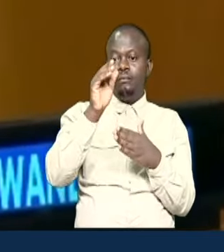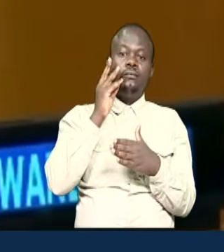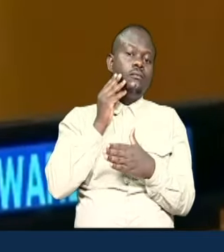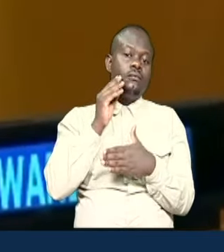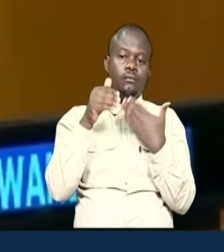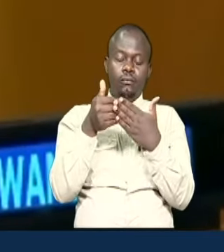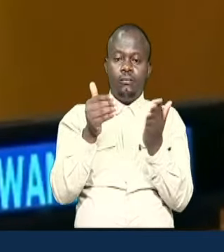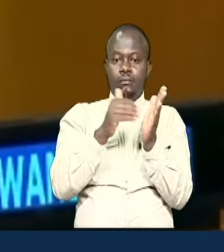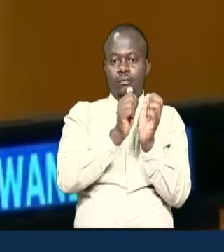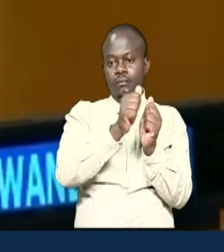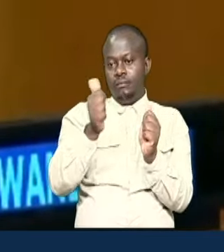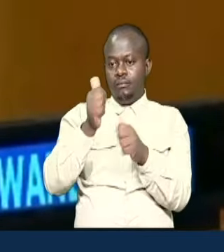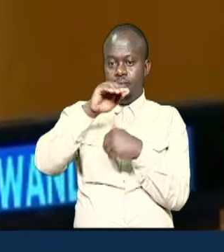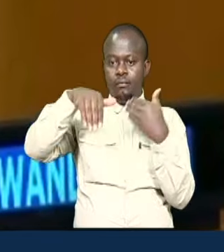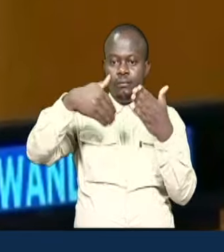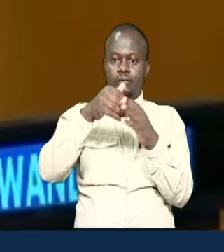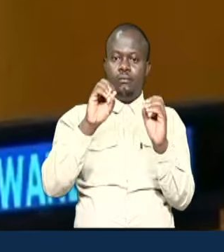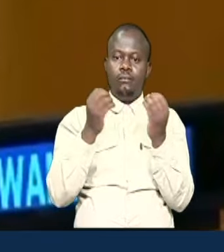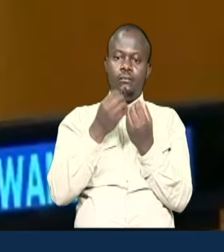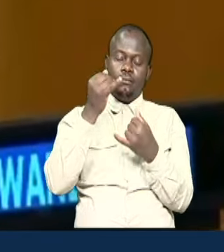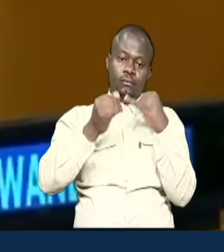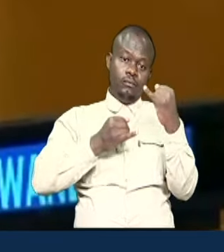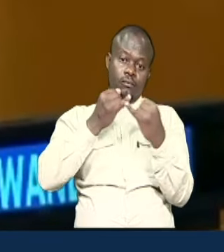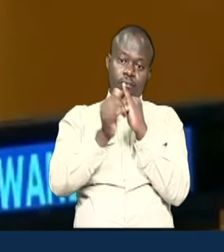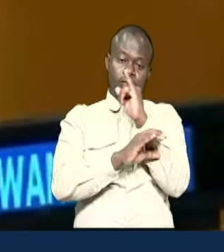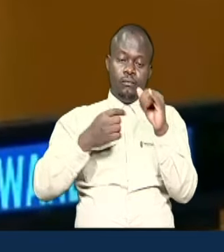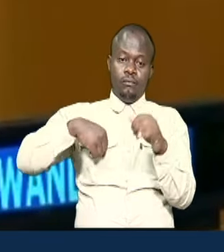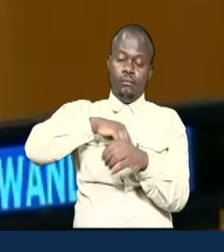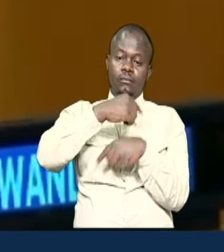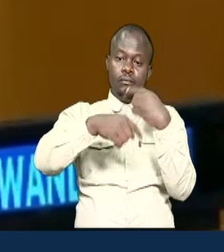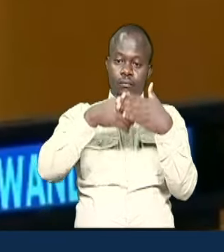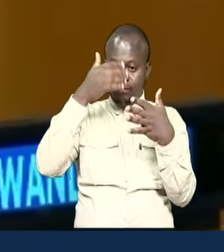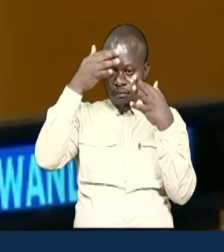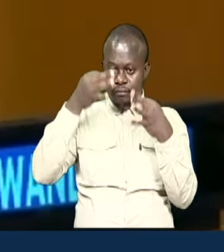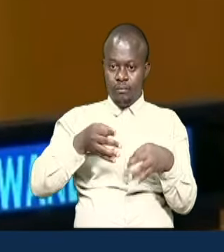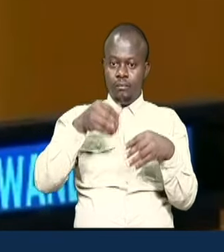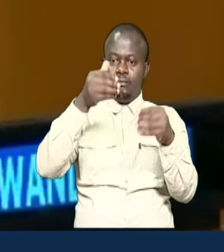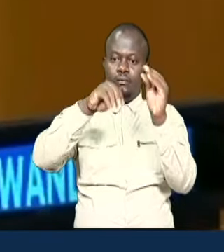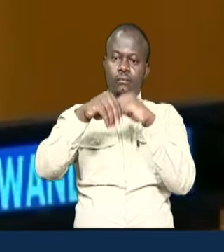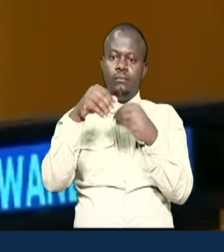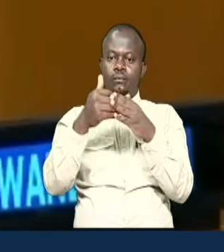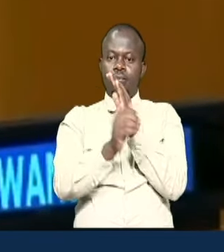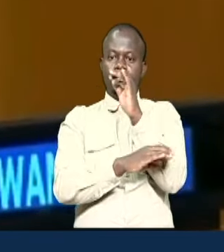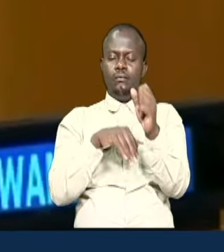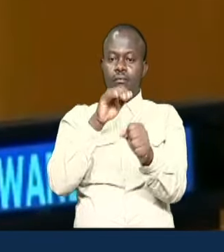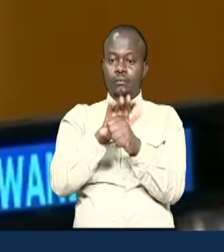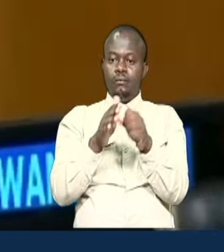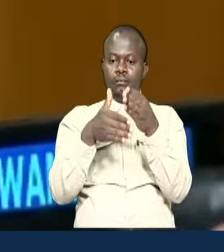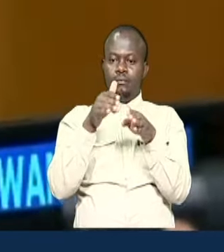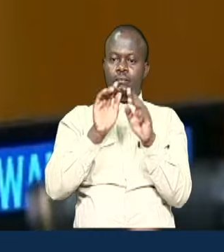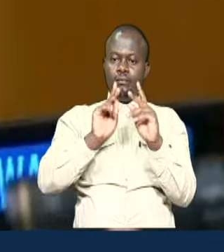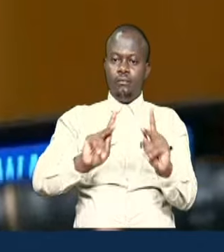bunararibonye n'abandi bagize umuryango mpuzamahanga. Igihugu cyacu gikomeje kwiyemeza gutanga umusanzu mu bihugu byinshi mu kubaka